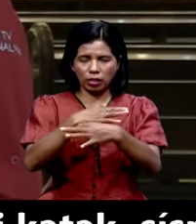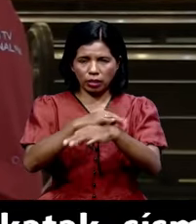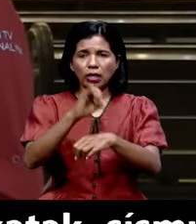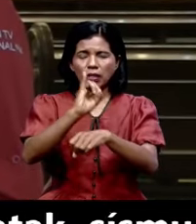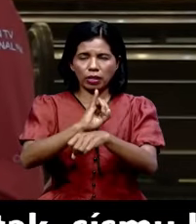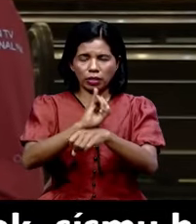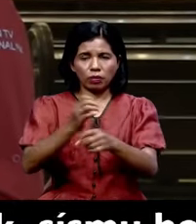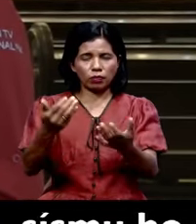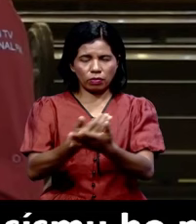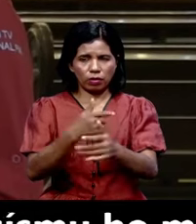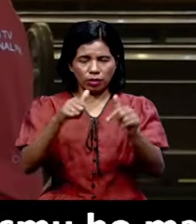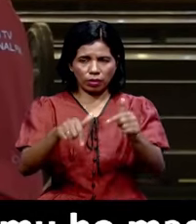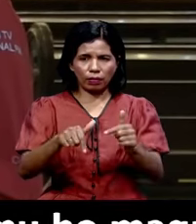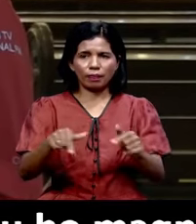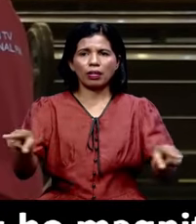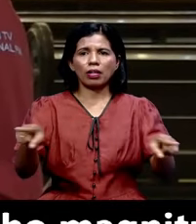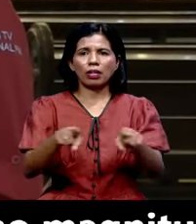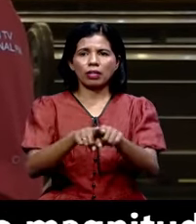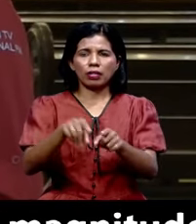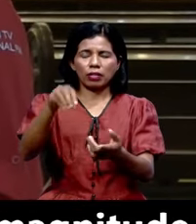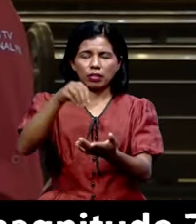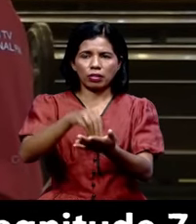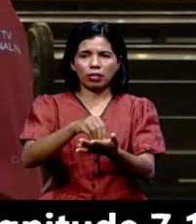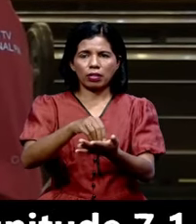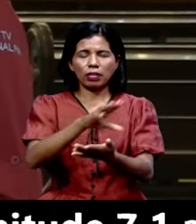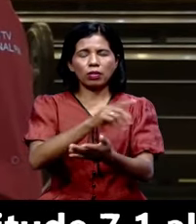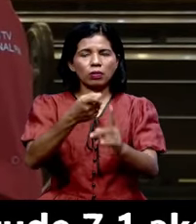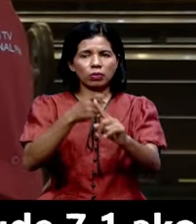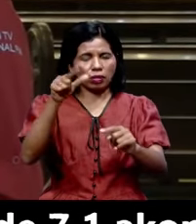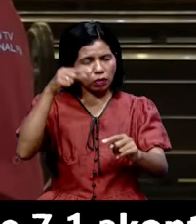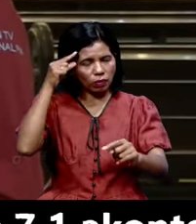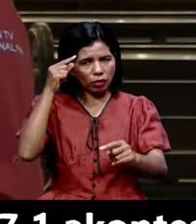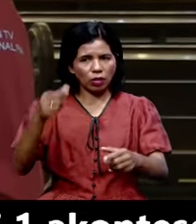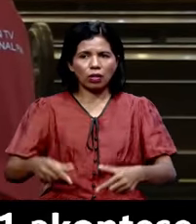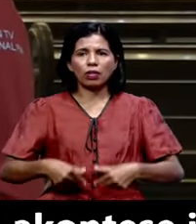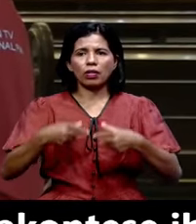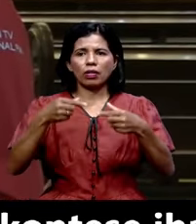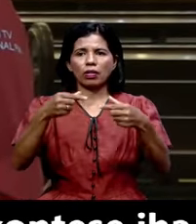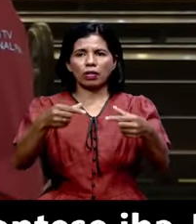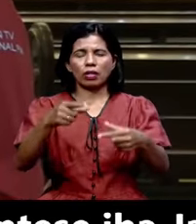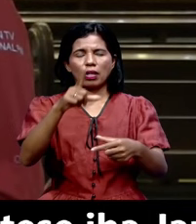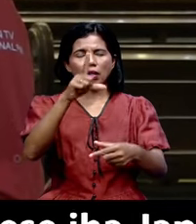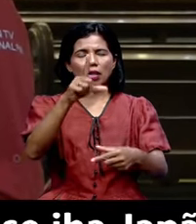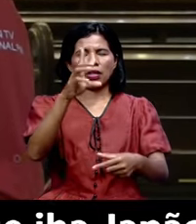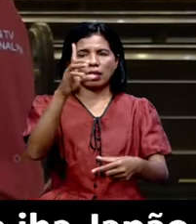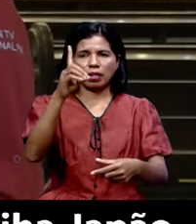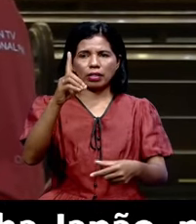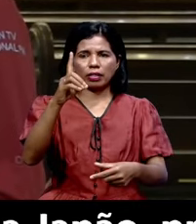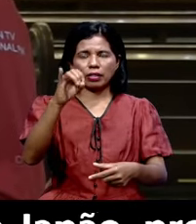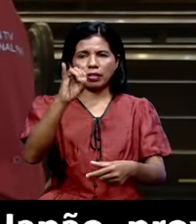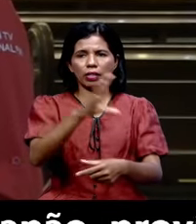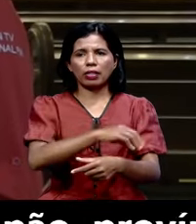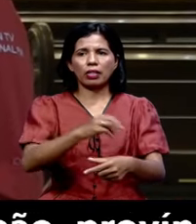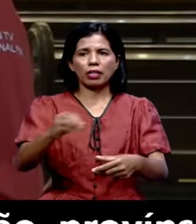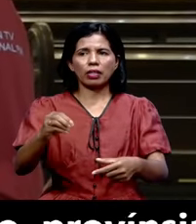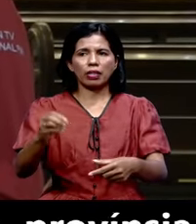e ihalara ne maka siramo governo parte governo mos oferece LED da ka kramboti da iha